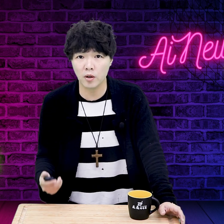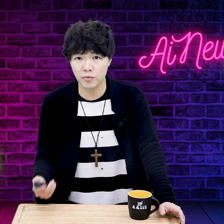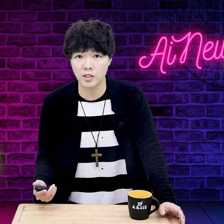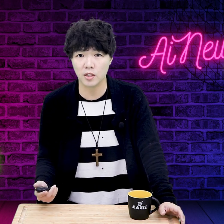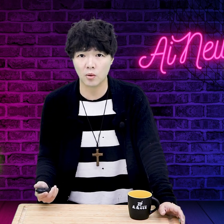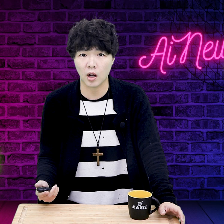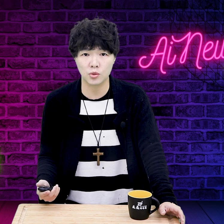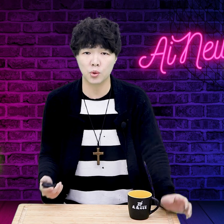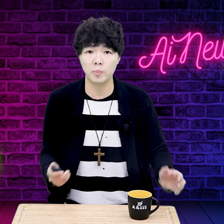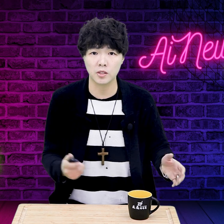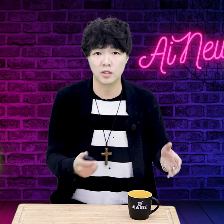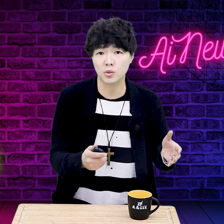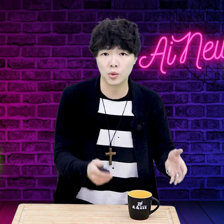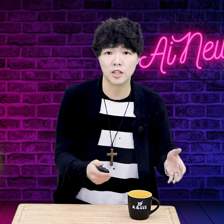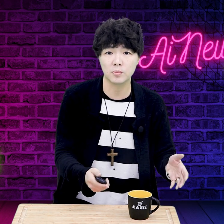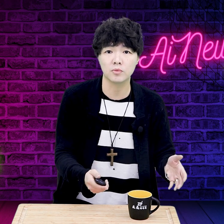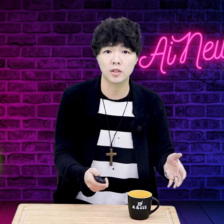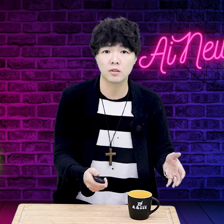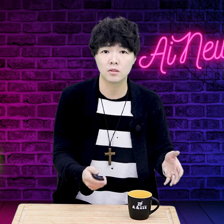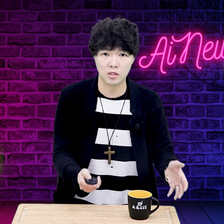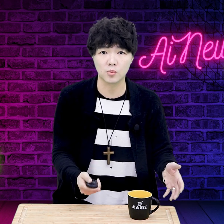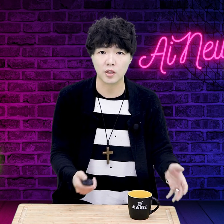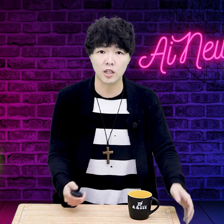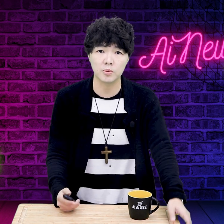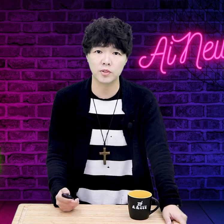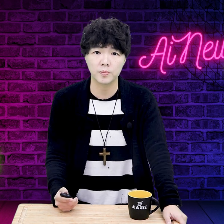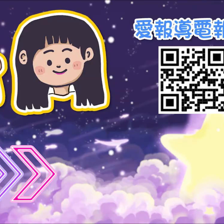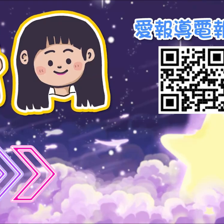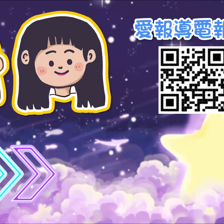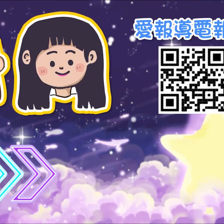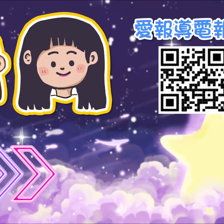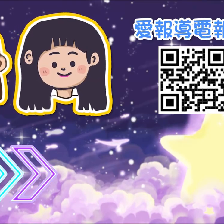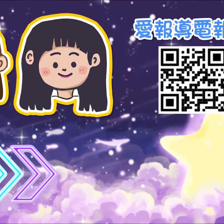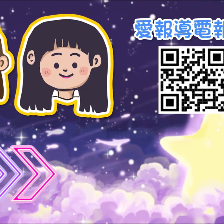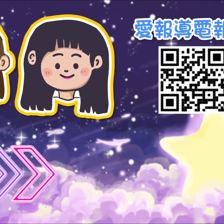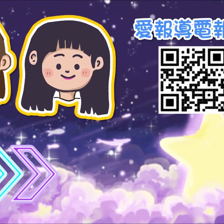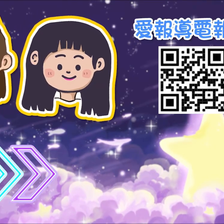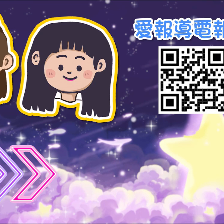目标跟方向的话，就会变成那罪的一部分，死亡的一部分。